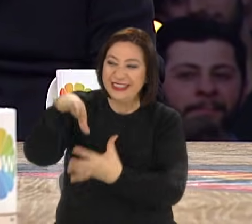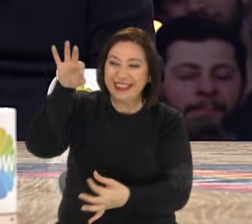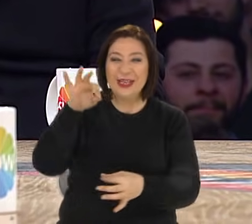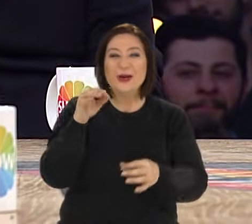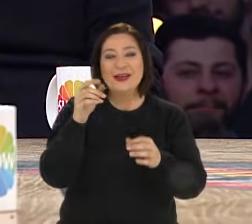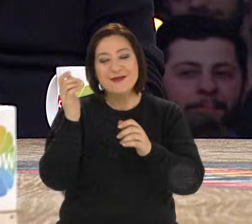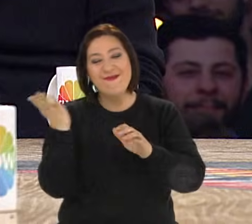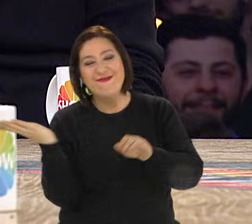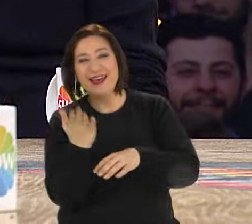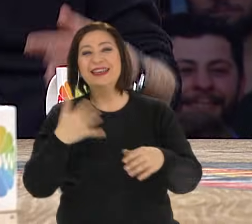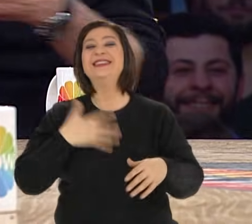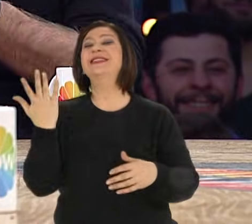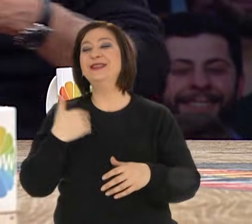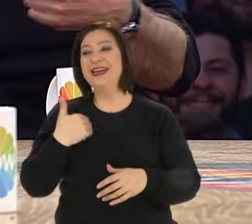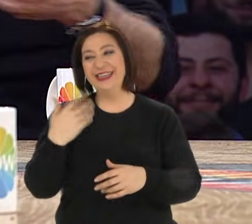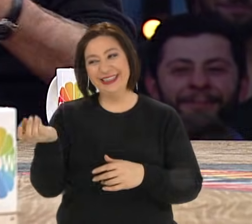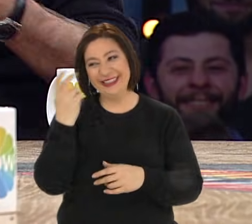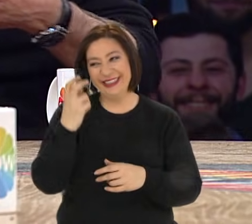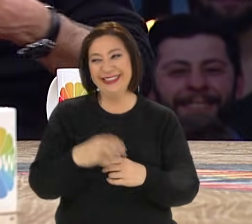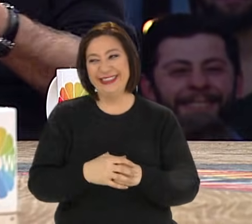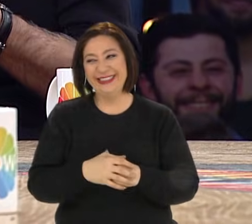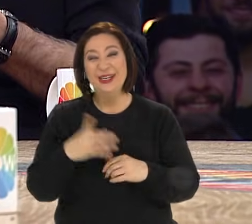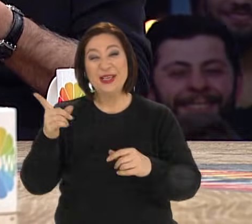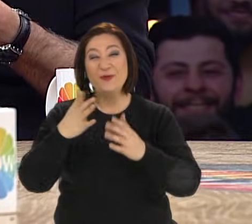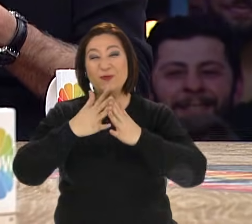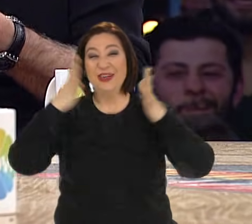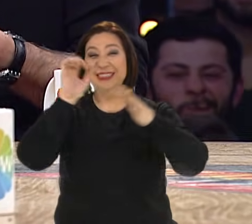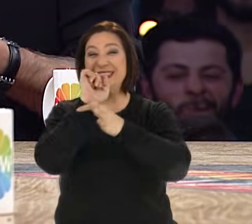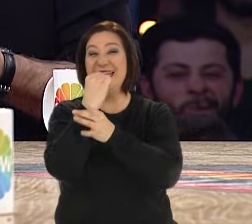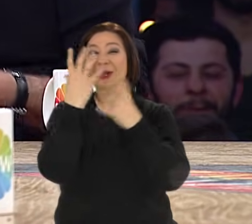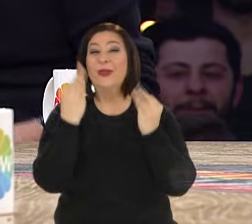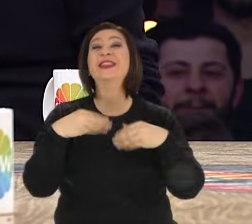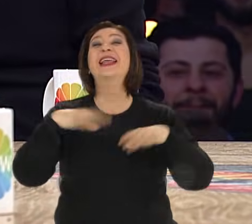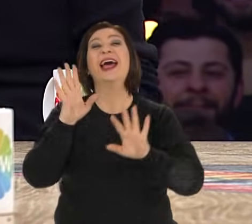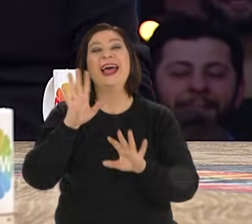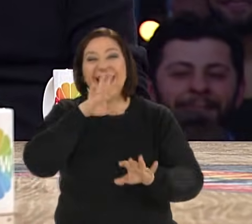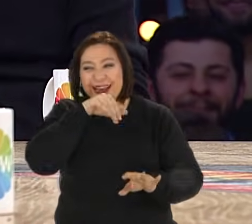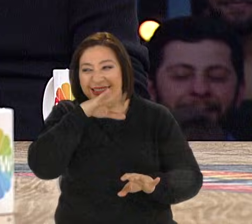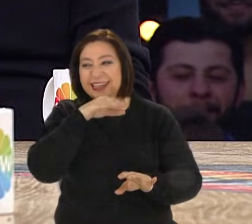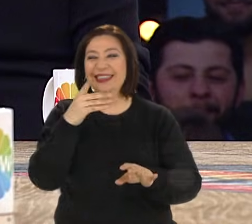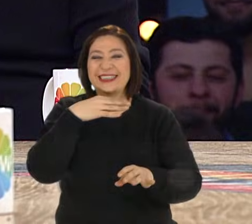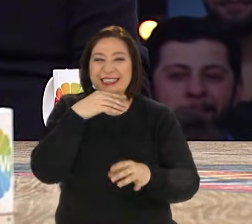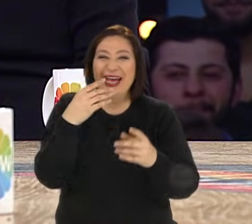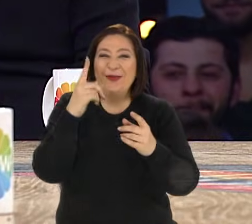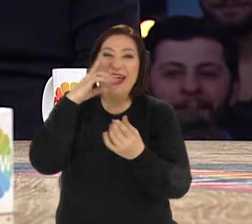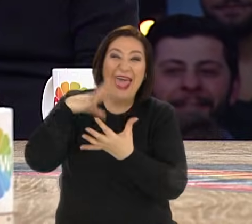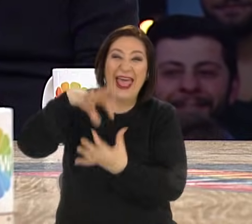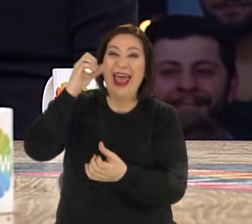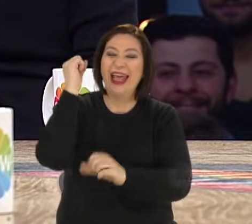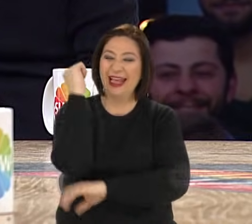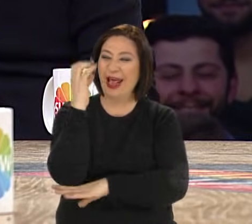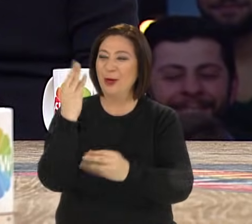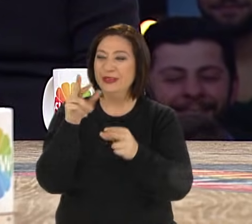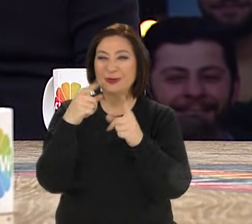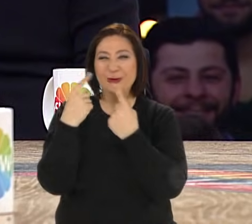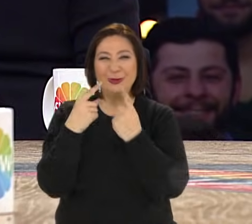kuyunu kazmıyorsa bak şurada senin ne kadar büyük bir sanatçı olduğun değil de ihtiyarlığın, yaşlılığın bir heykele dönüşmüş olman